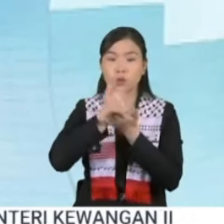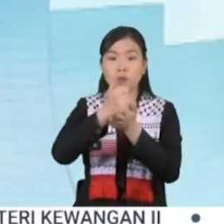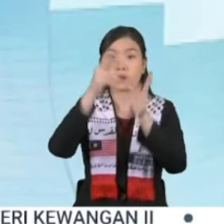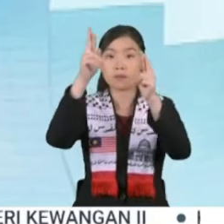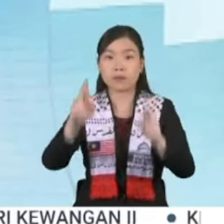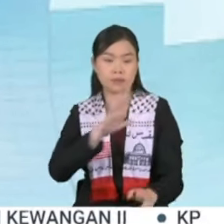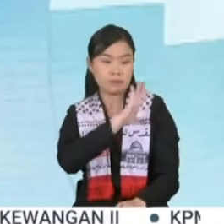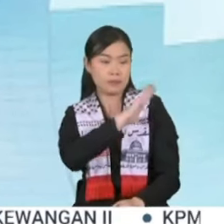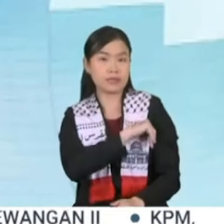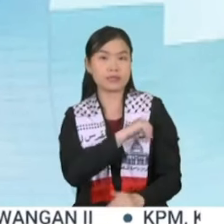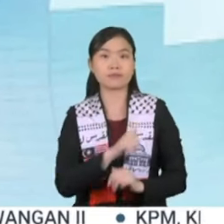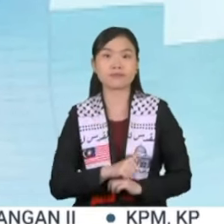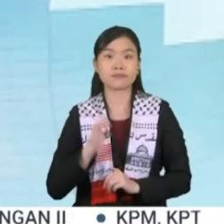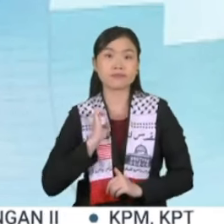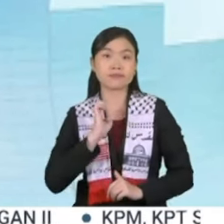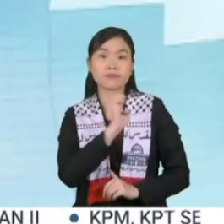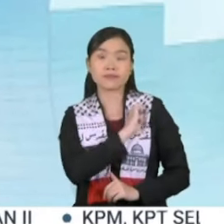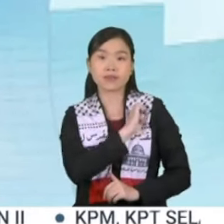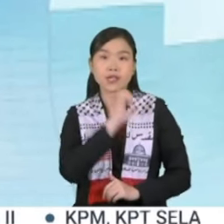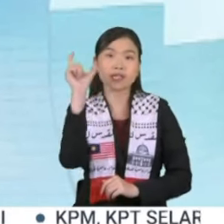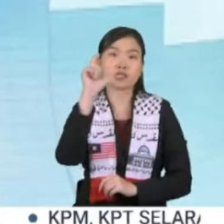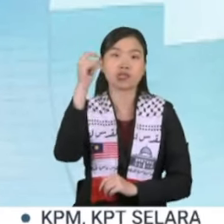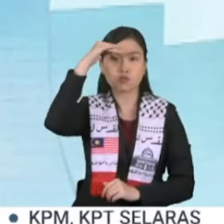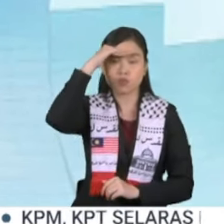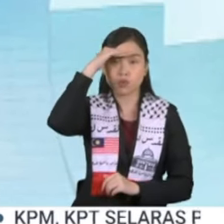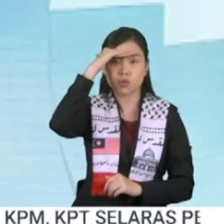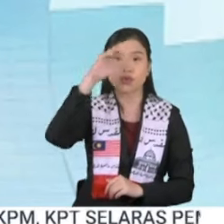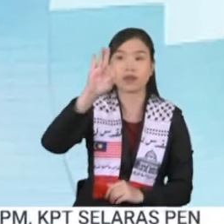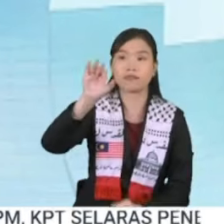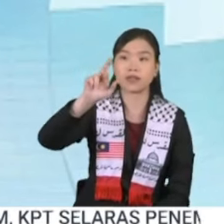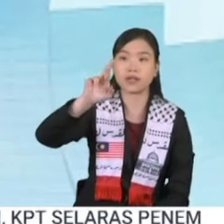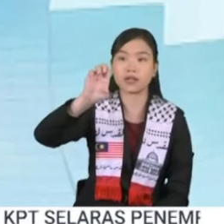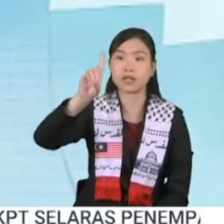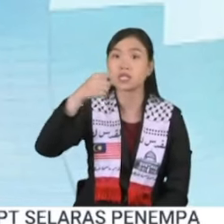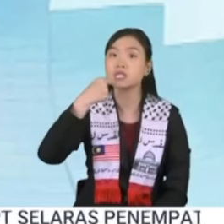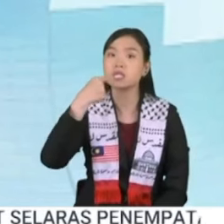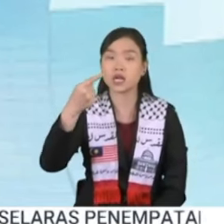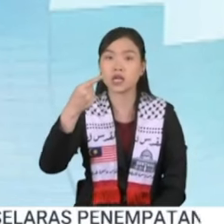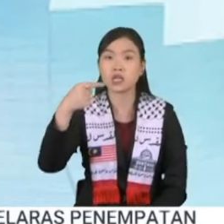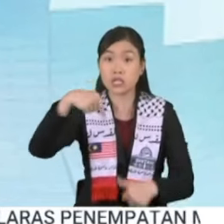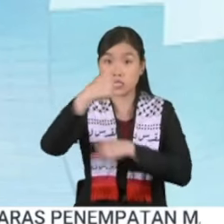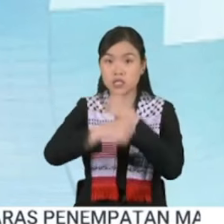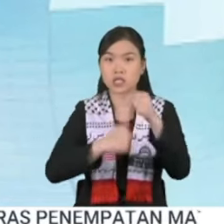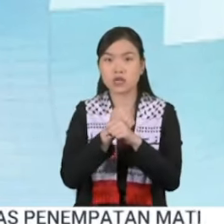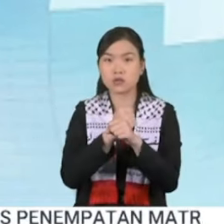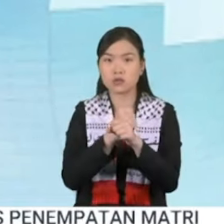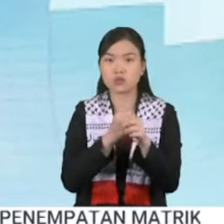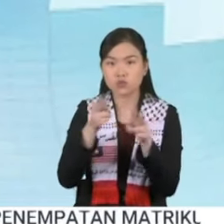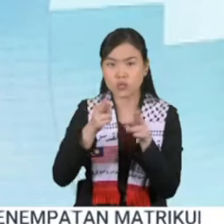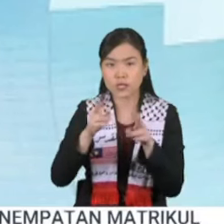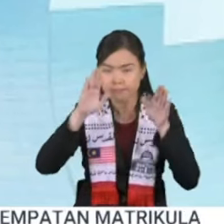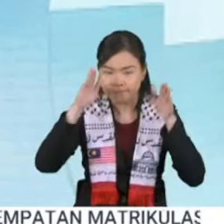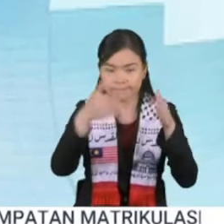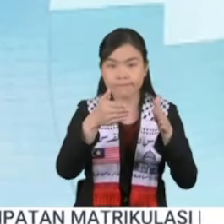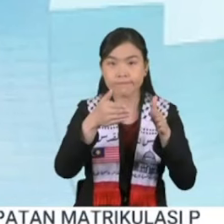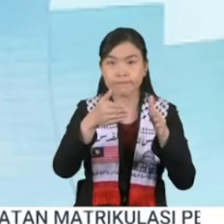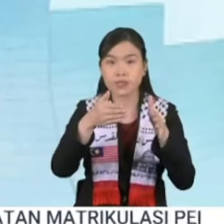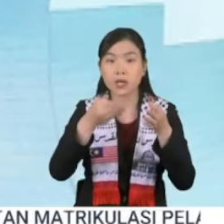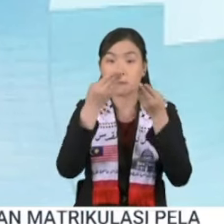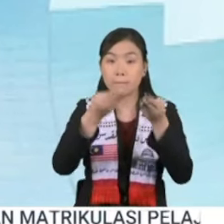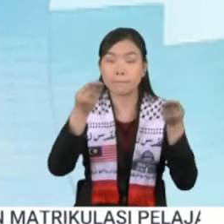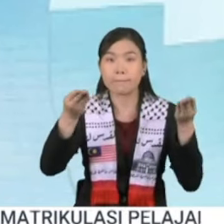rakyat Palestin. Exco Hal Ehwal Agama Islam Johor Muhammad Farid Muhammad Khalid berkata, tahun ini usaha akan tertumpu kepada